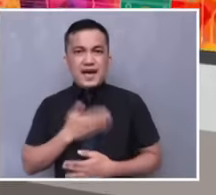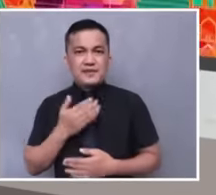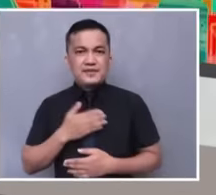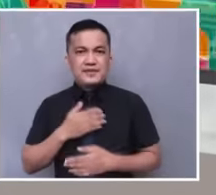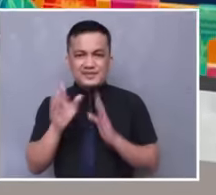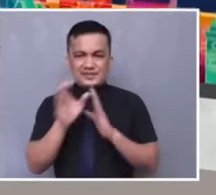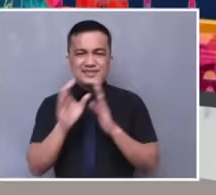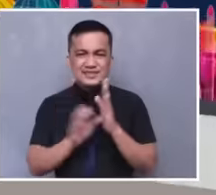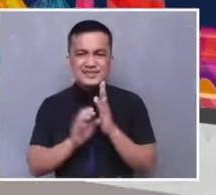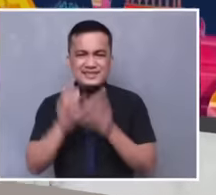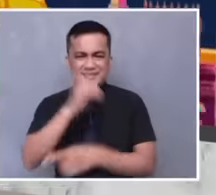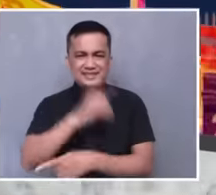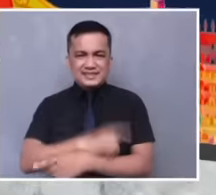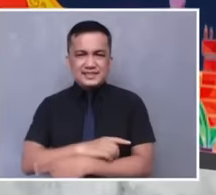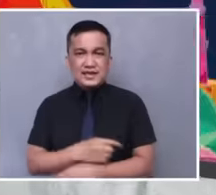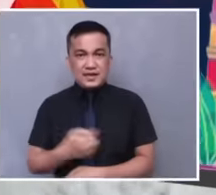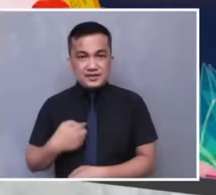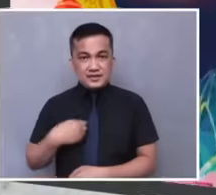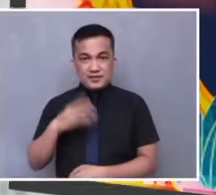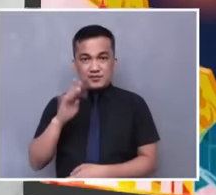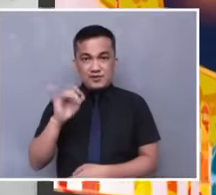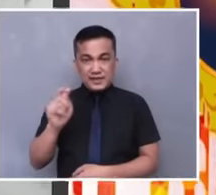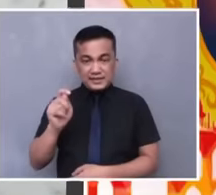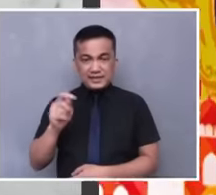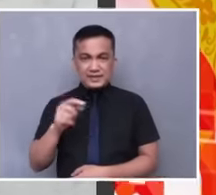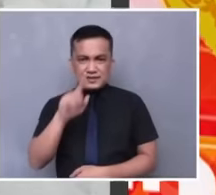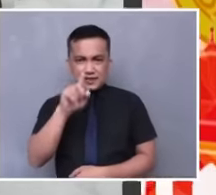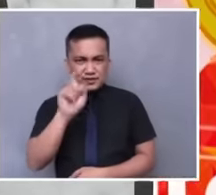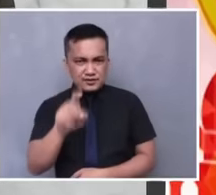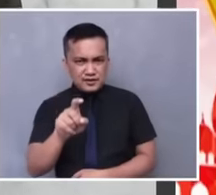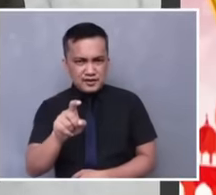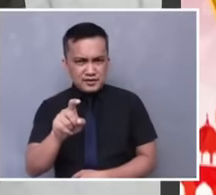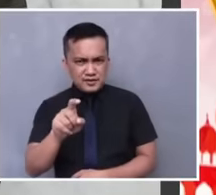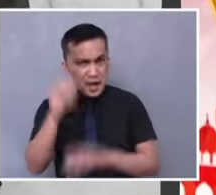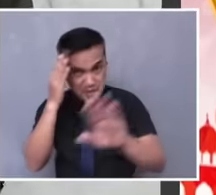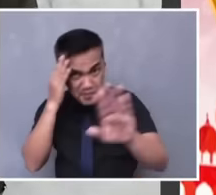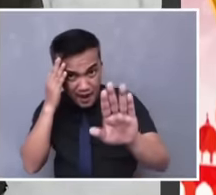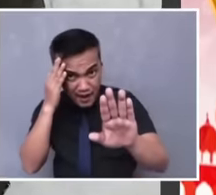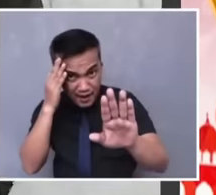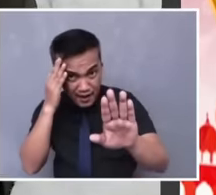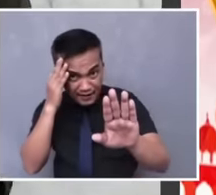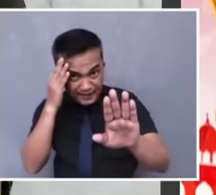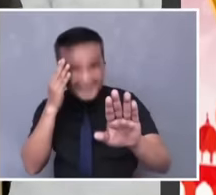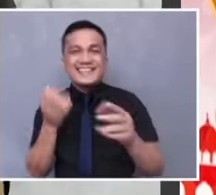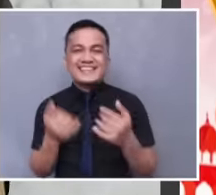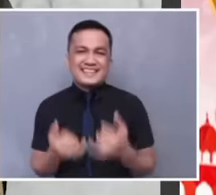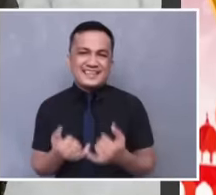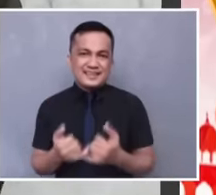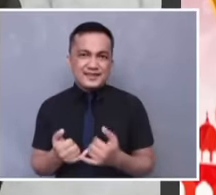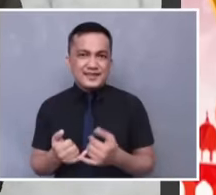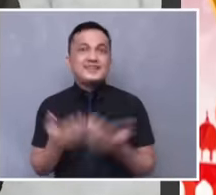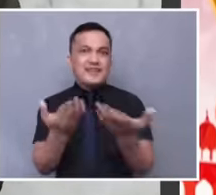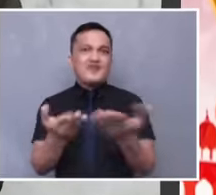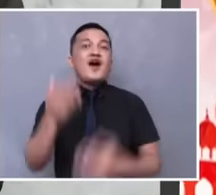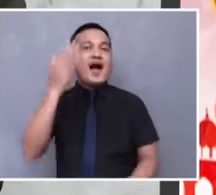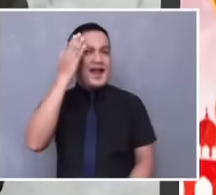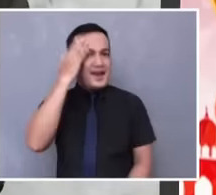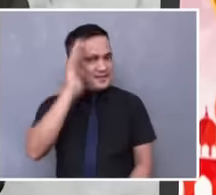po. Ito po si Boy at Season na nagtatanong kung alam nyo ba? Dahil ngayon, alam na!